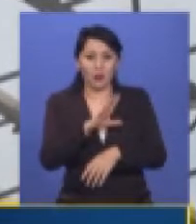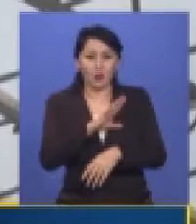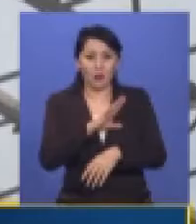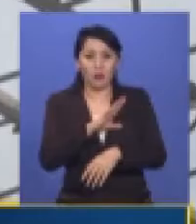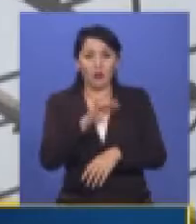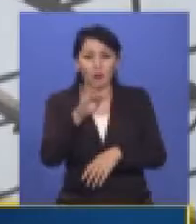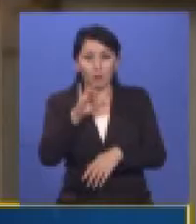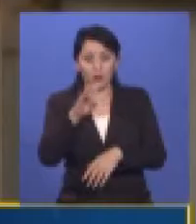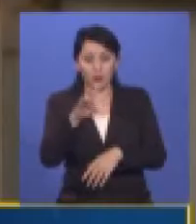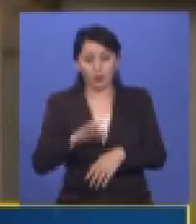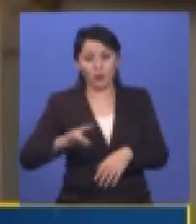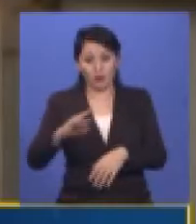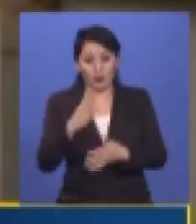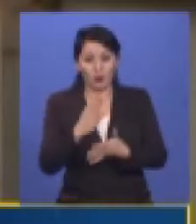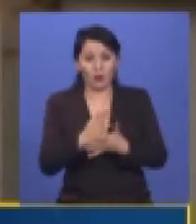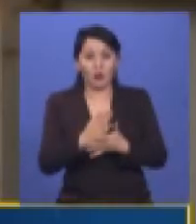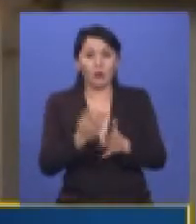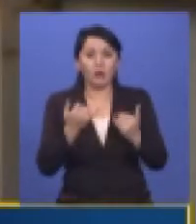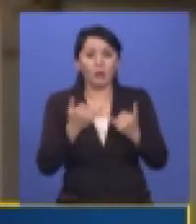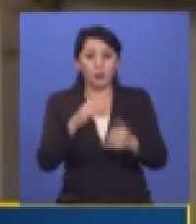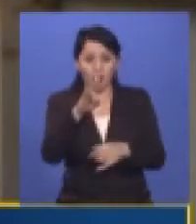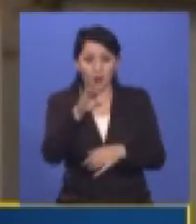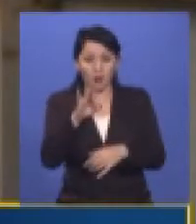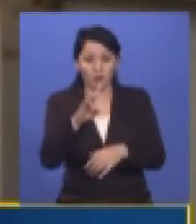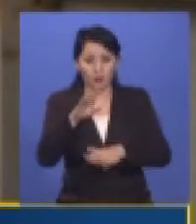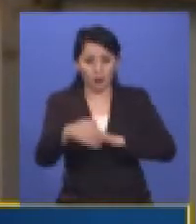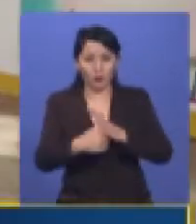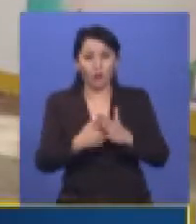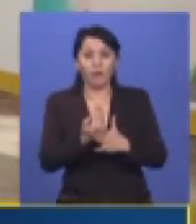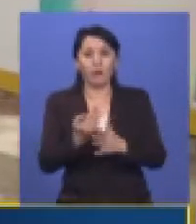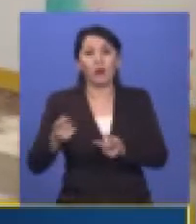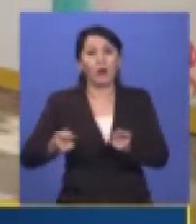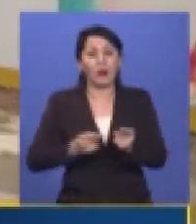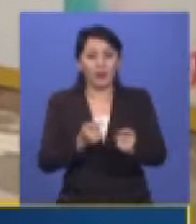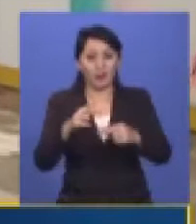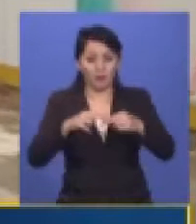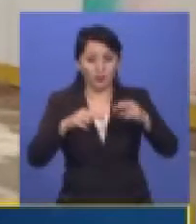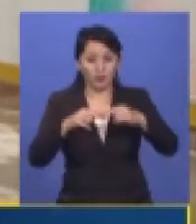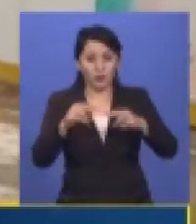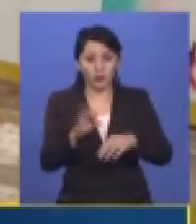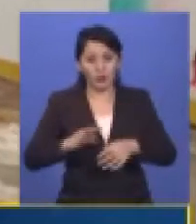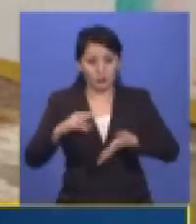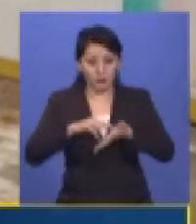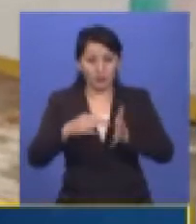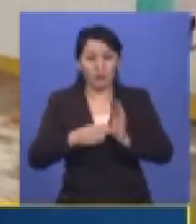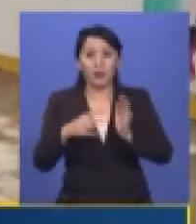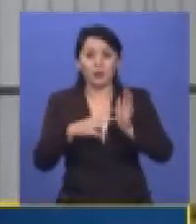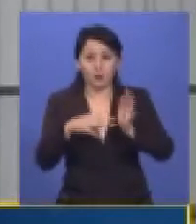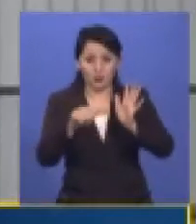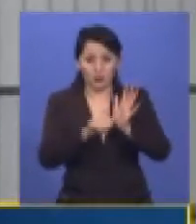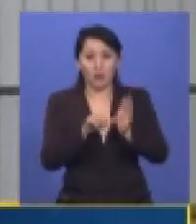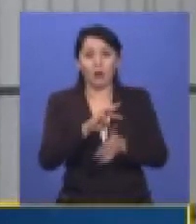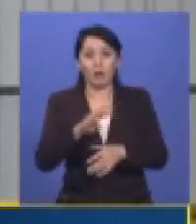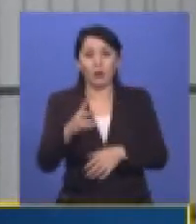қатарында Ғабит Мүсірепов ауданы да бар. Бүгінгі күні Науаишым ауылында жаңадан хоккей корты салынды. Оған облыс бюджетінен 76 миллион